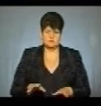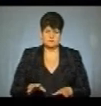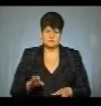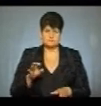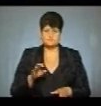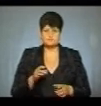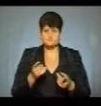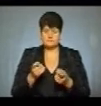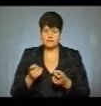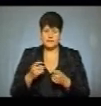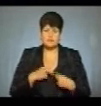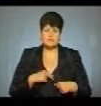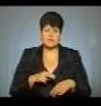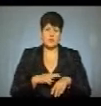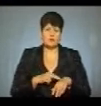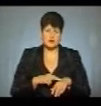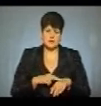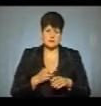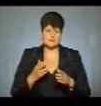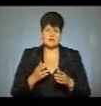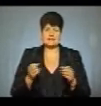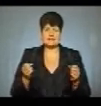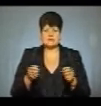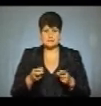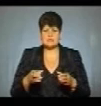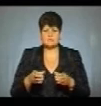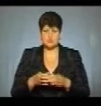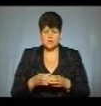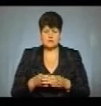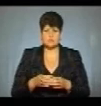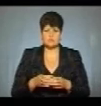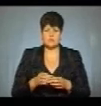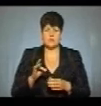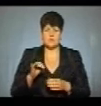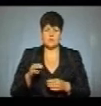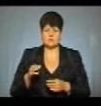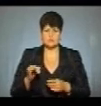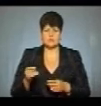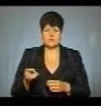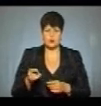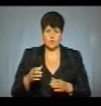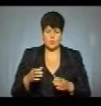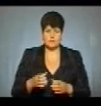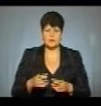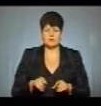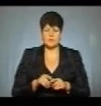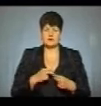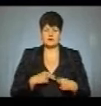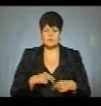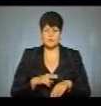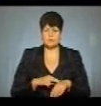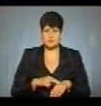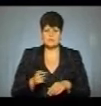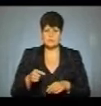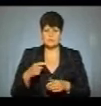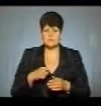працівники поліції, як і спецпідрозділи, так і роти Тернопіль, а також працівники поліції